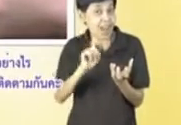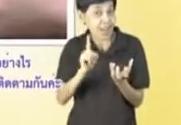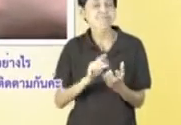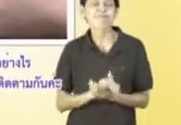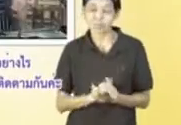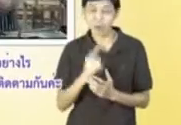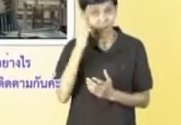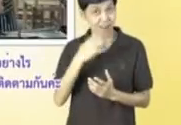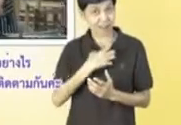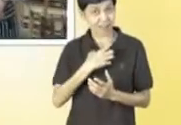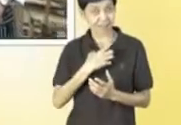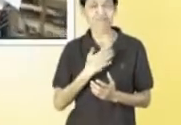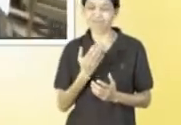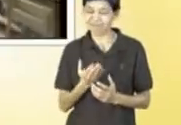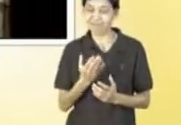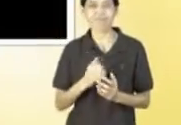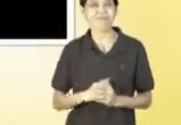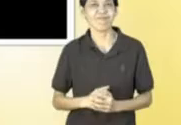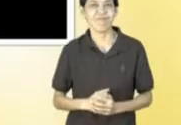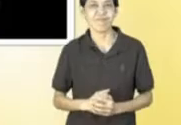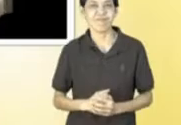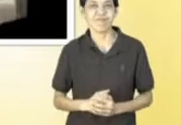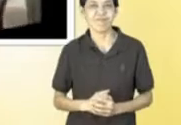คงอยากทราบแล้วเราไปติดตามกันค่ะ